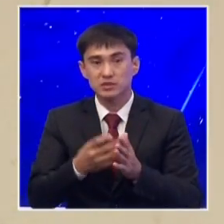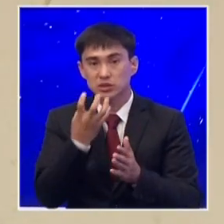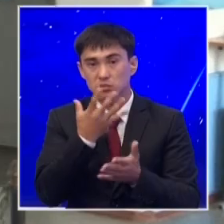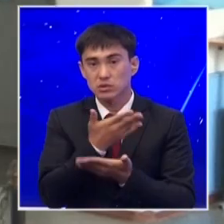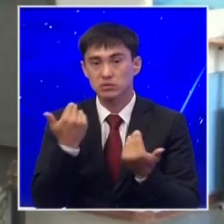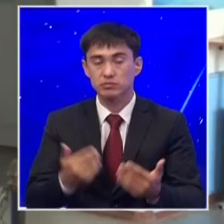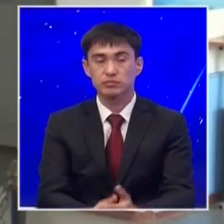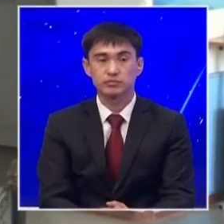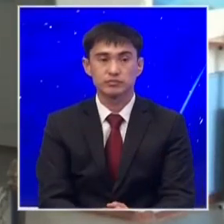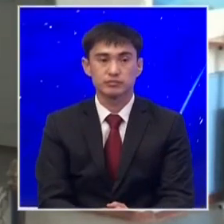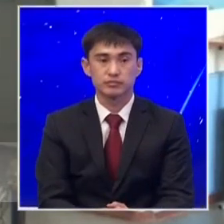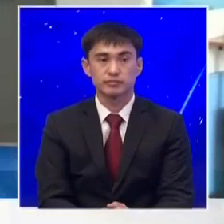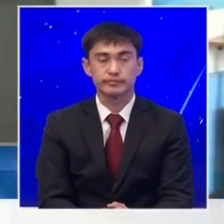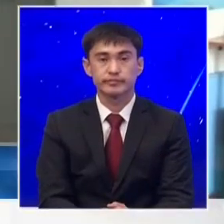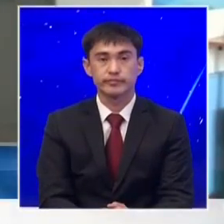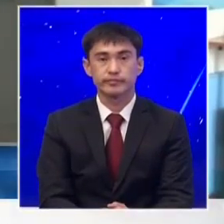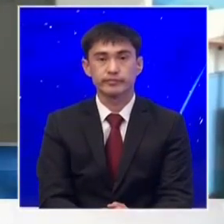тепло.